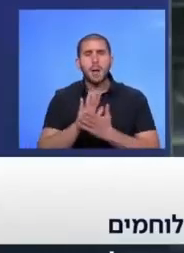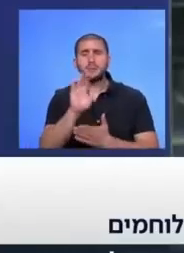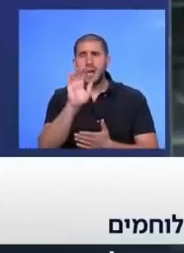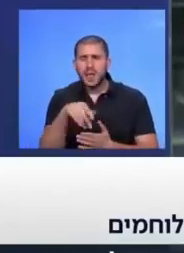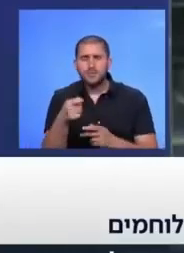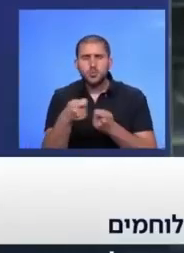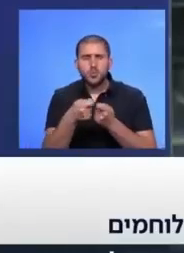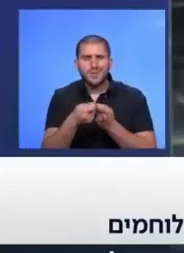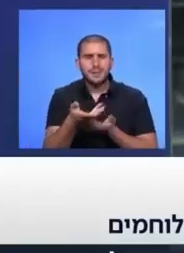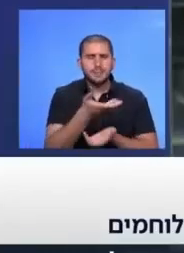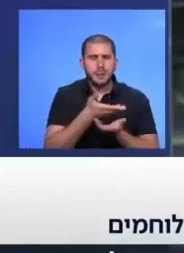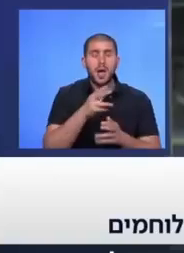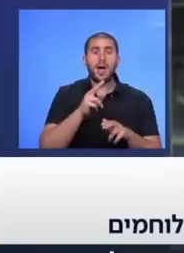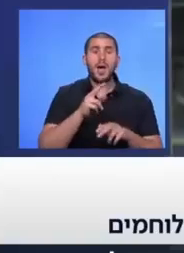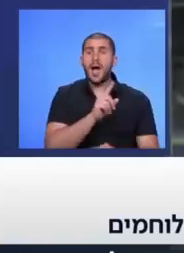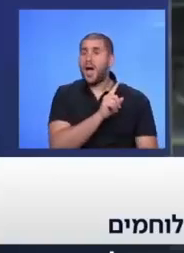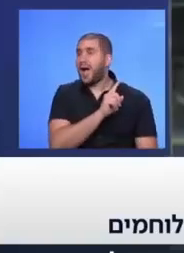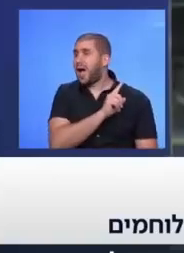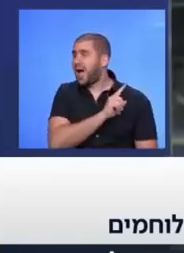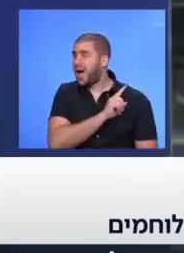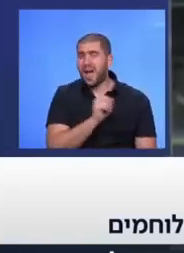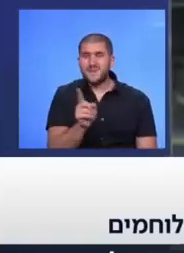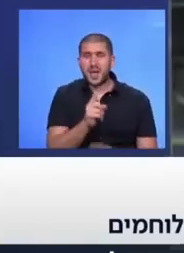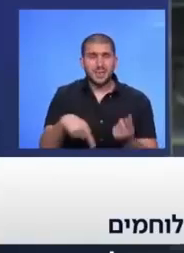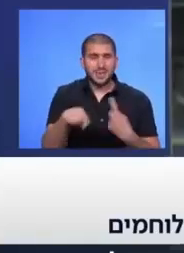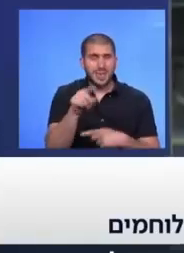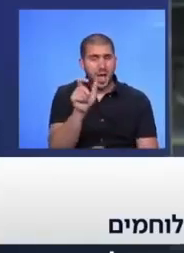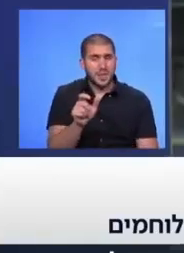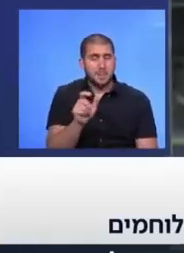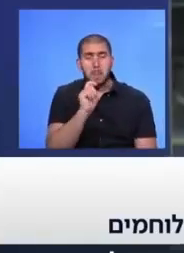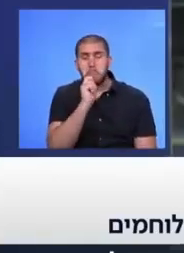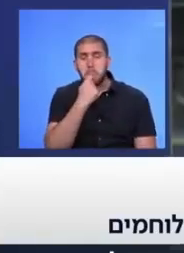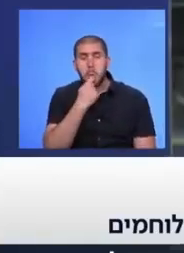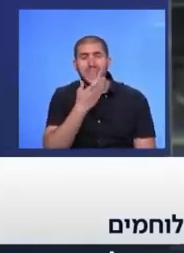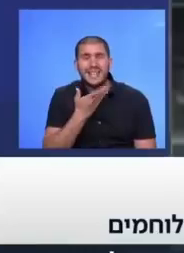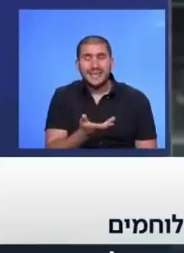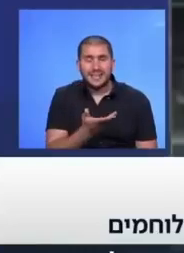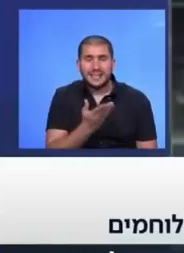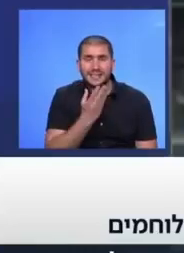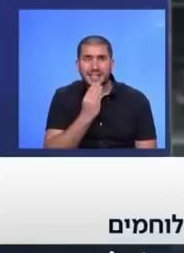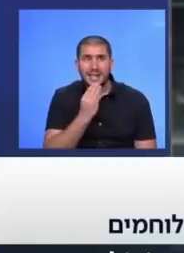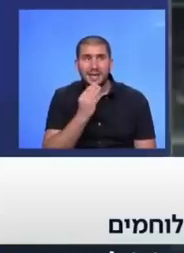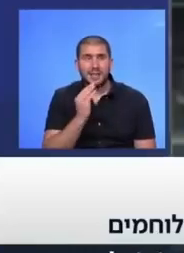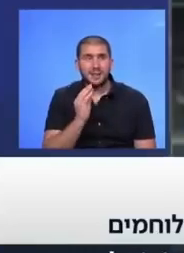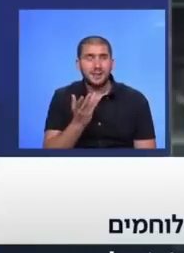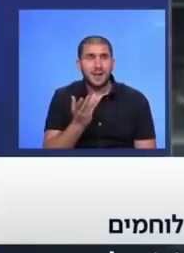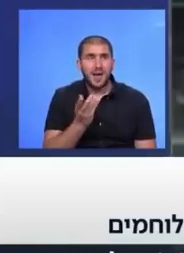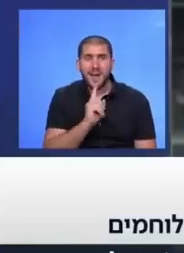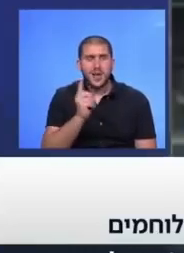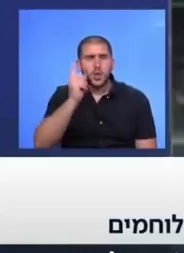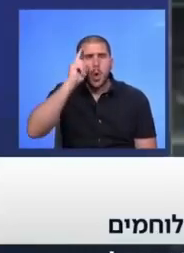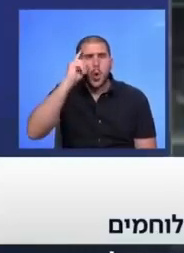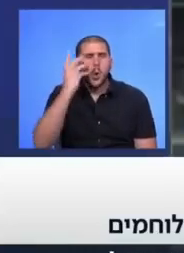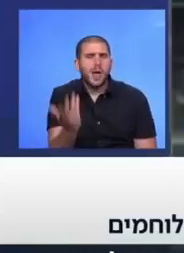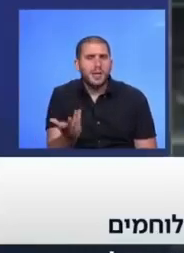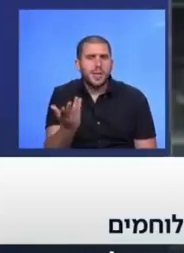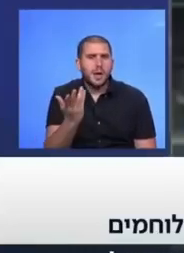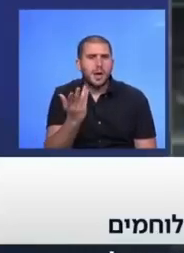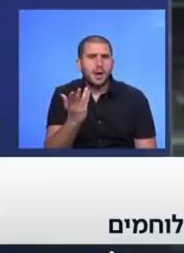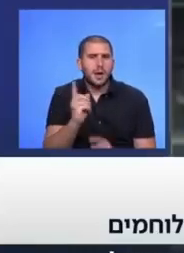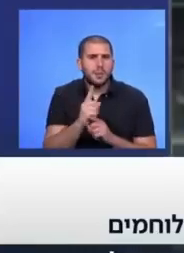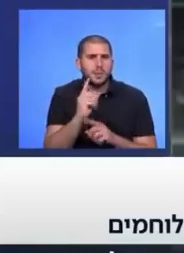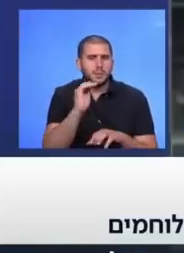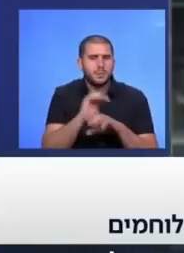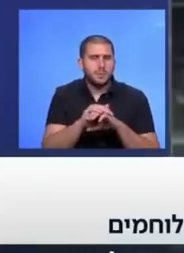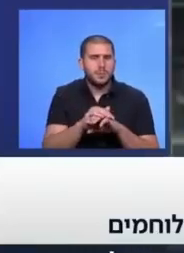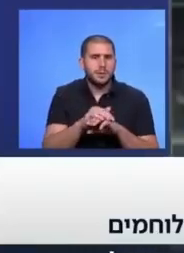שותפי סוד, ואף גורם מודיעיני, מה שנקרא יומינט, לא ידע לחלוק את המידע הזה